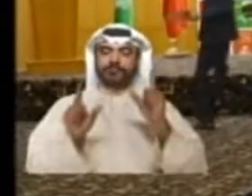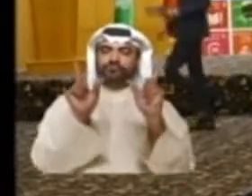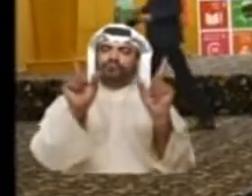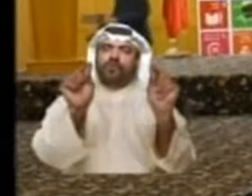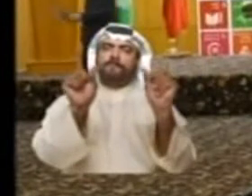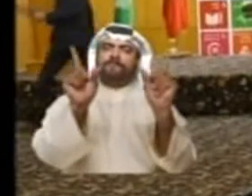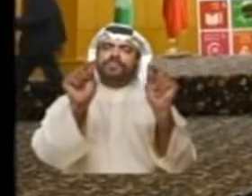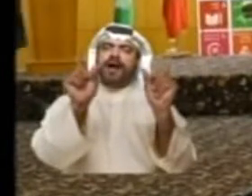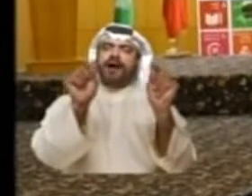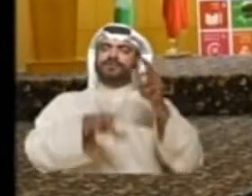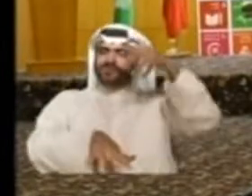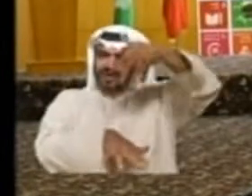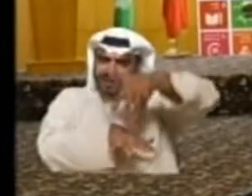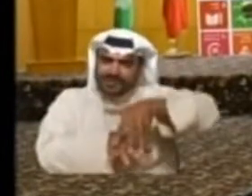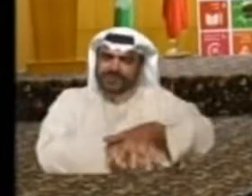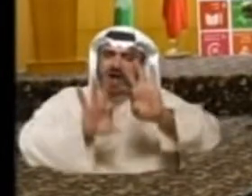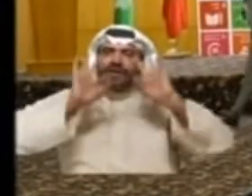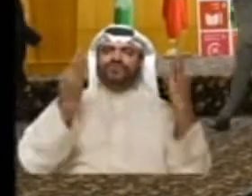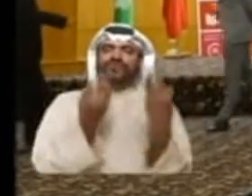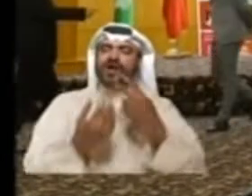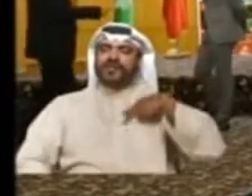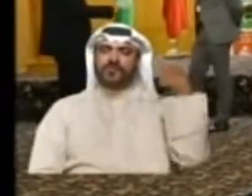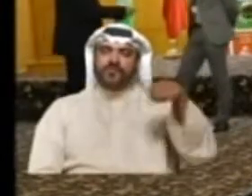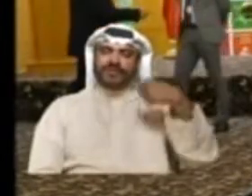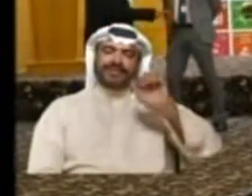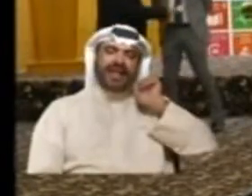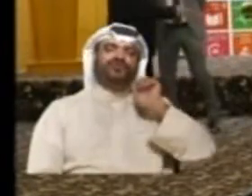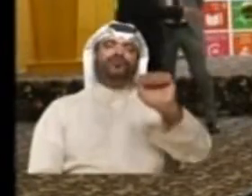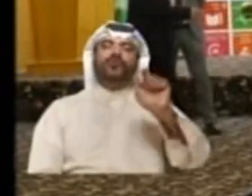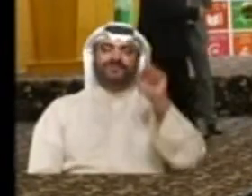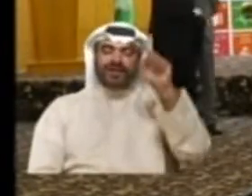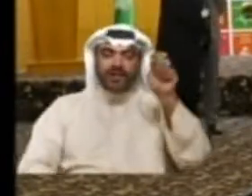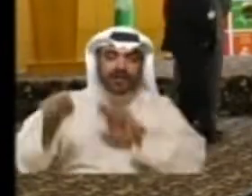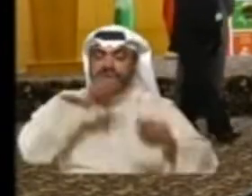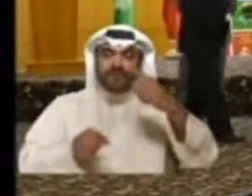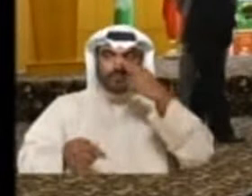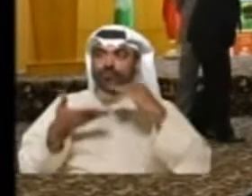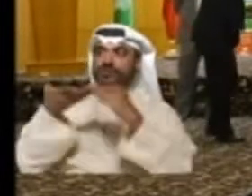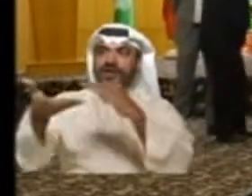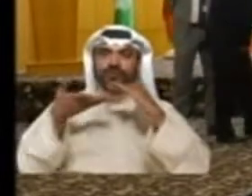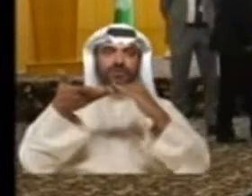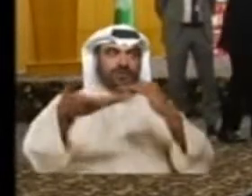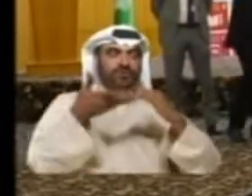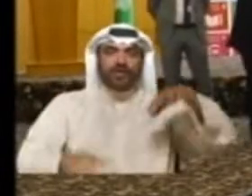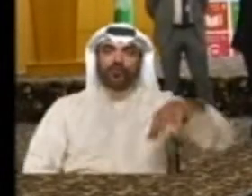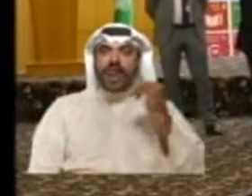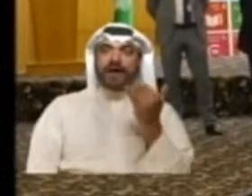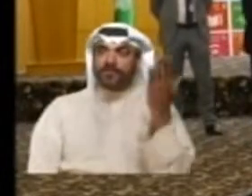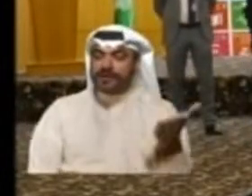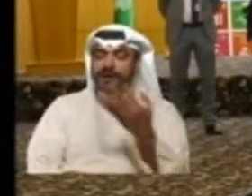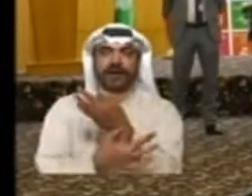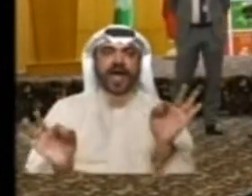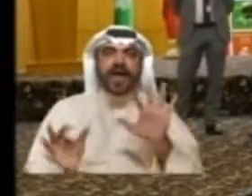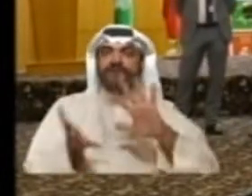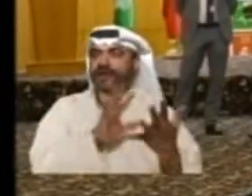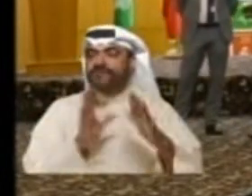متميزة في مجال إدماج الأبعاد الاجتماعية في خطة التنمية المستدامة، وستساهم من خلال ترأسها لمجلس وزراء الشؤون